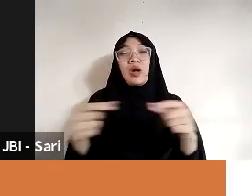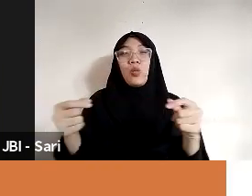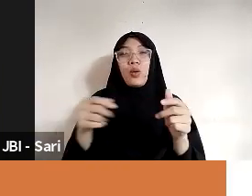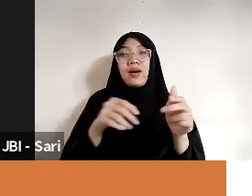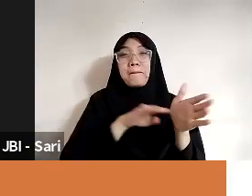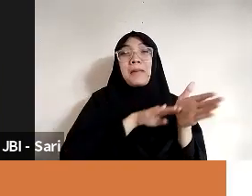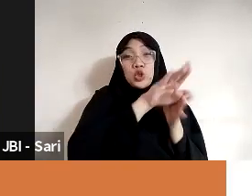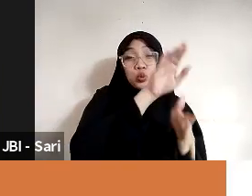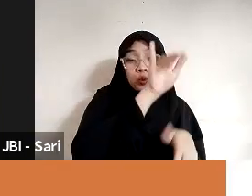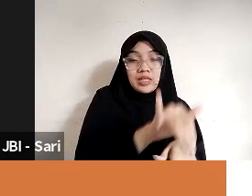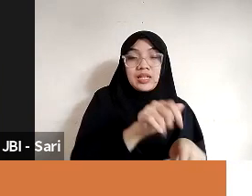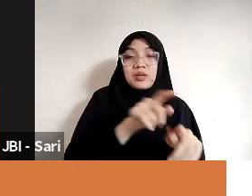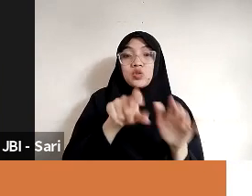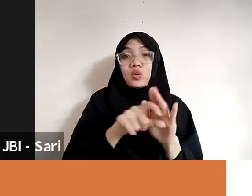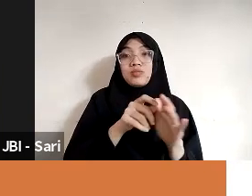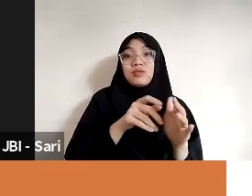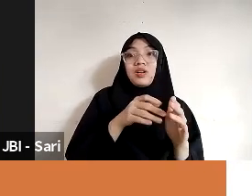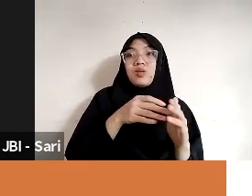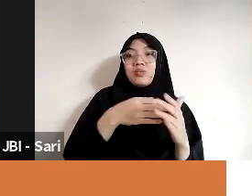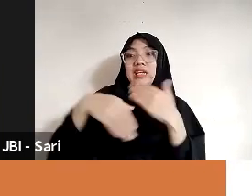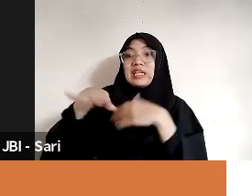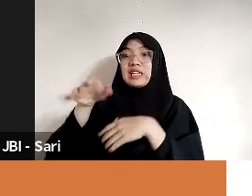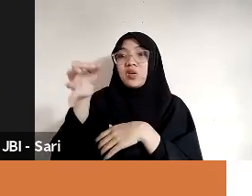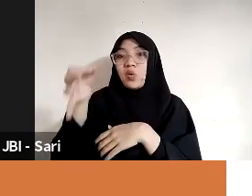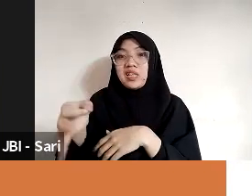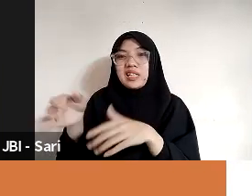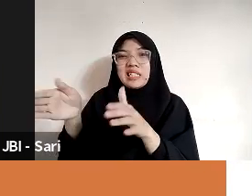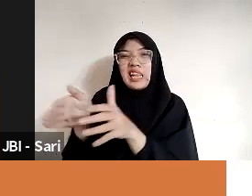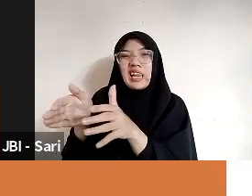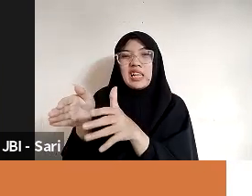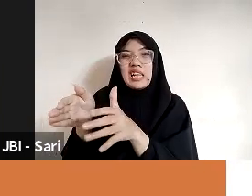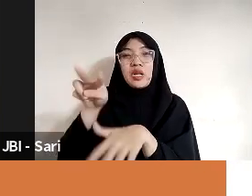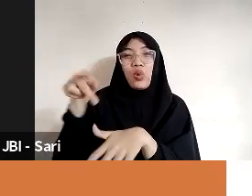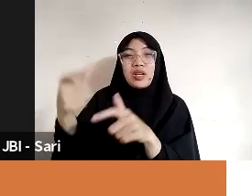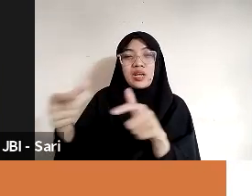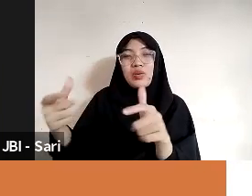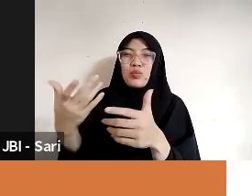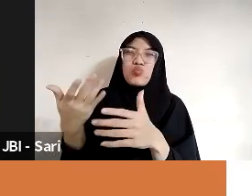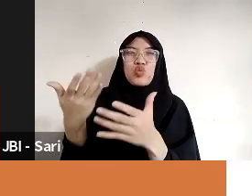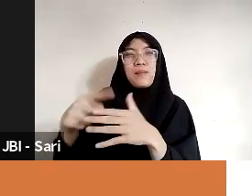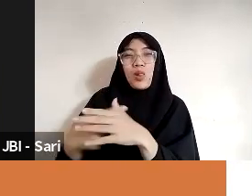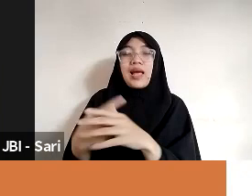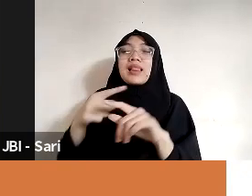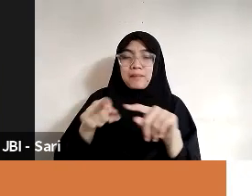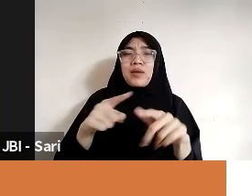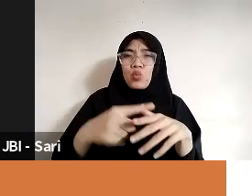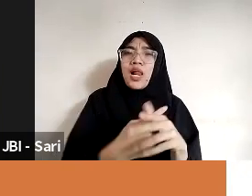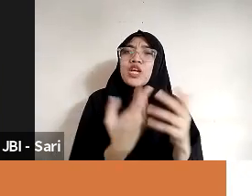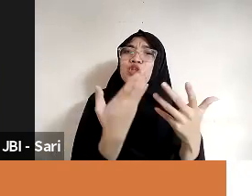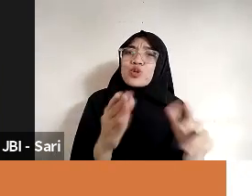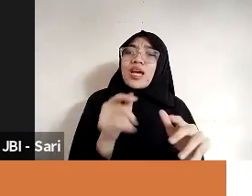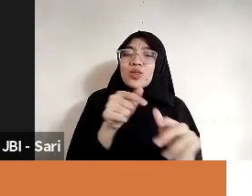ke daerah kota kecil luar Jawa memang yang masih mulai, tapi sudah dimulai itu yang cukup menolong